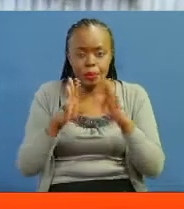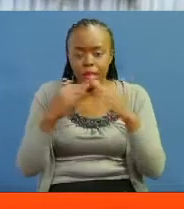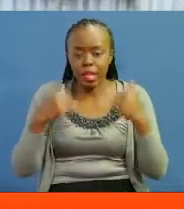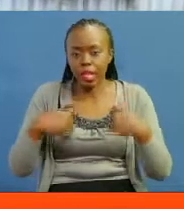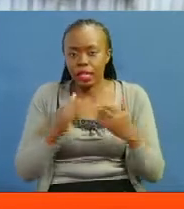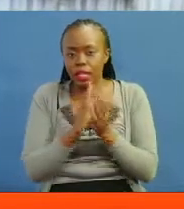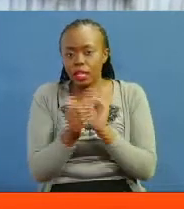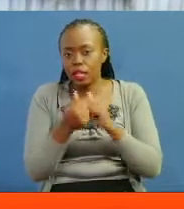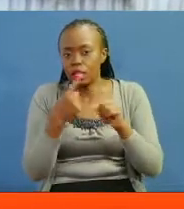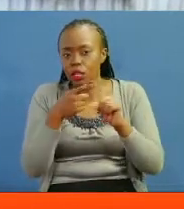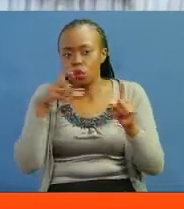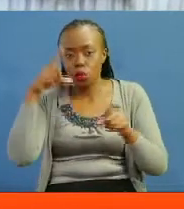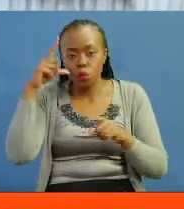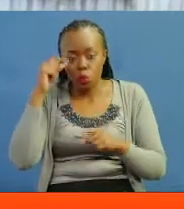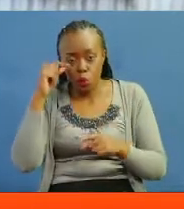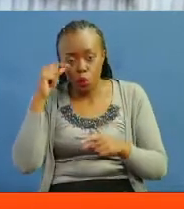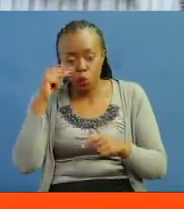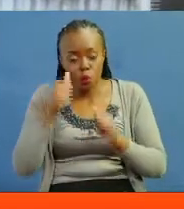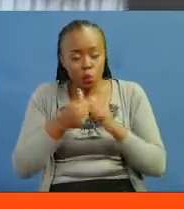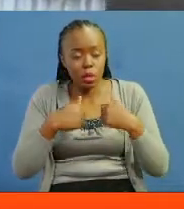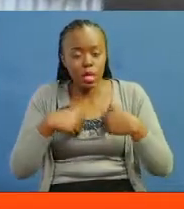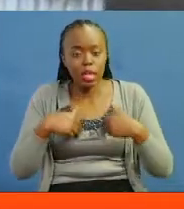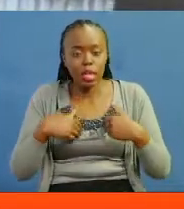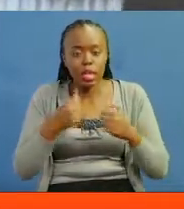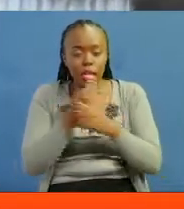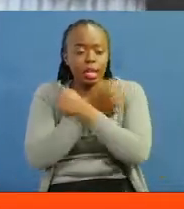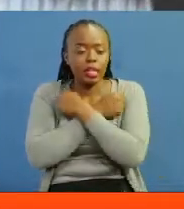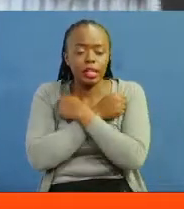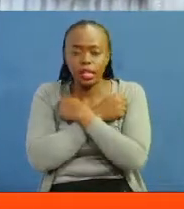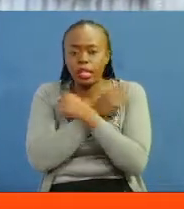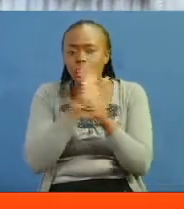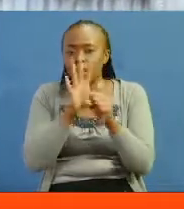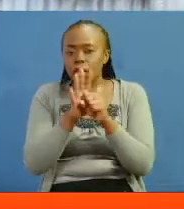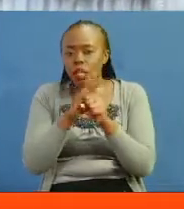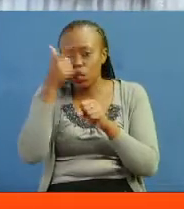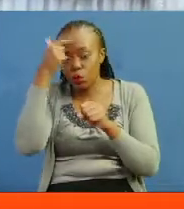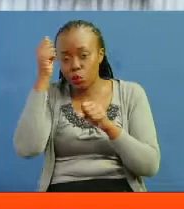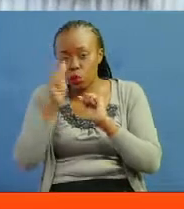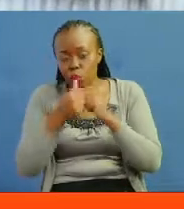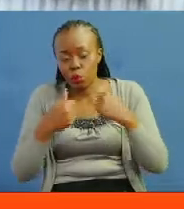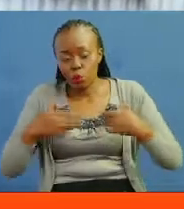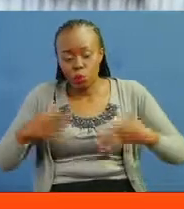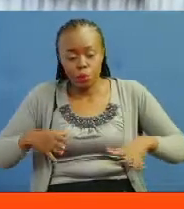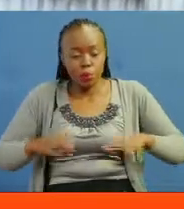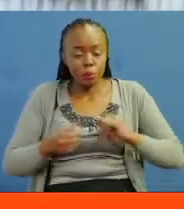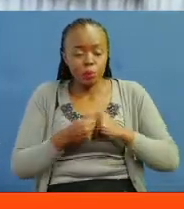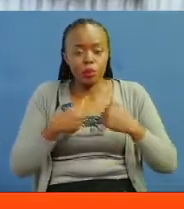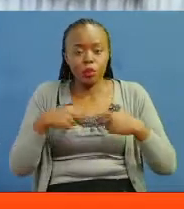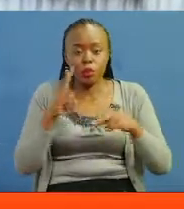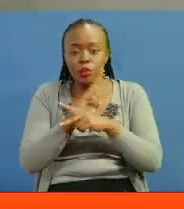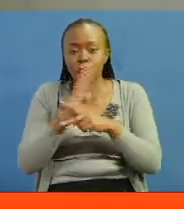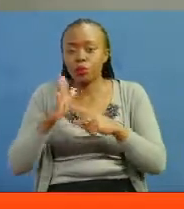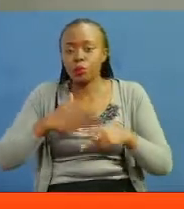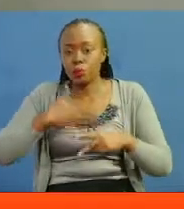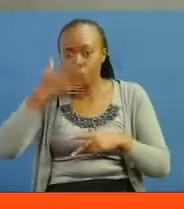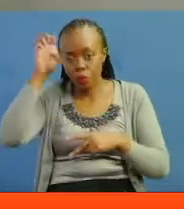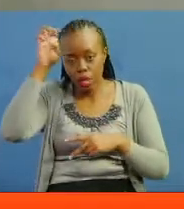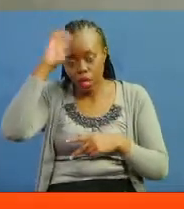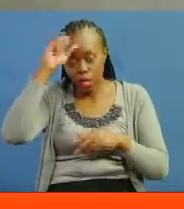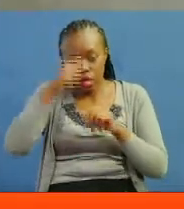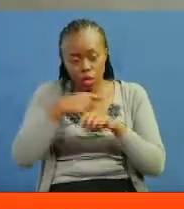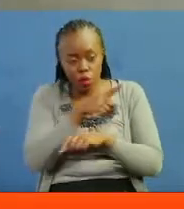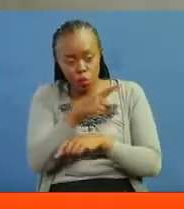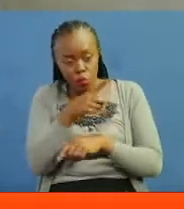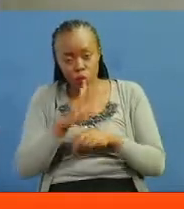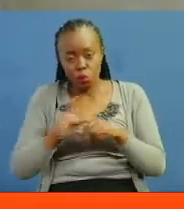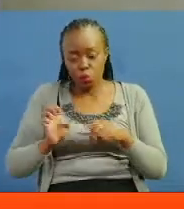fadhili Mombasa Cement. Ningependa kuwashukuru kwa sababu hao ndio watu ambao wamevalue education yangu. Binti huyo